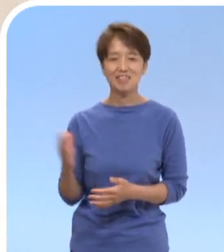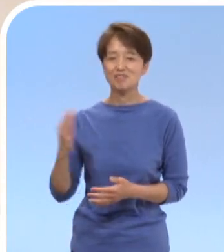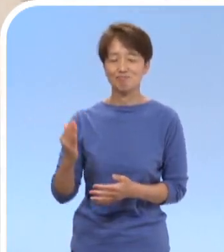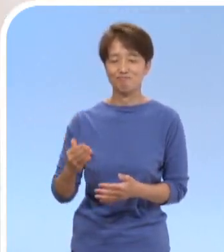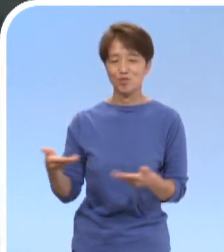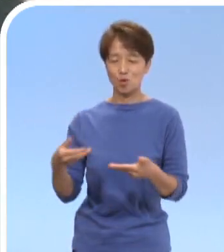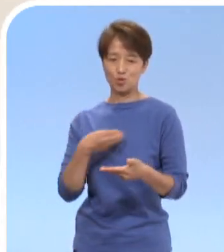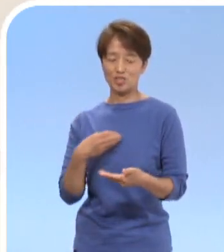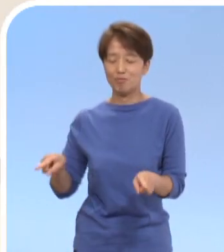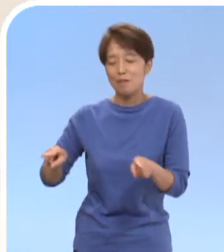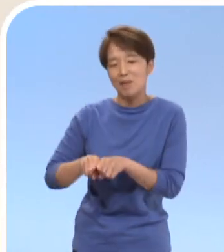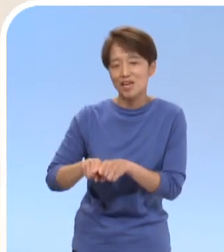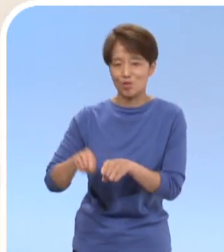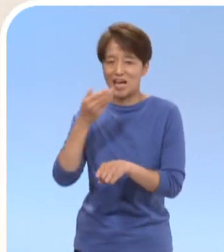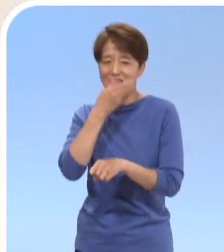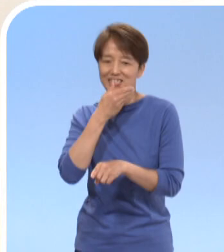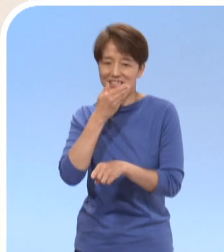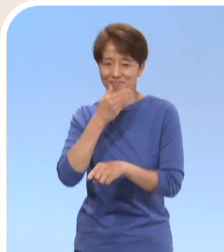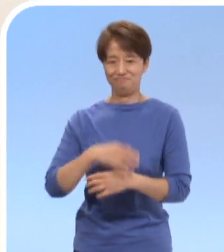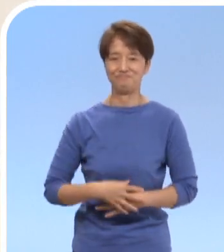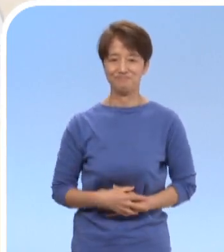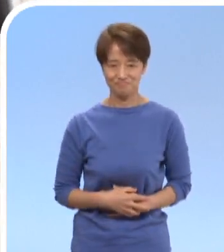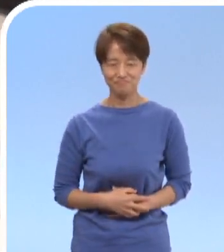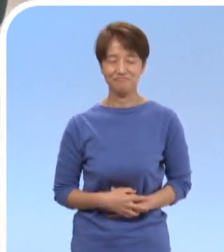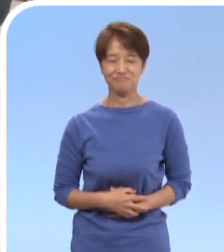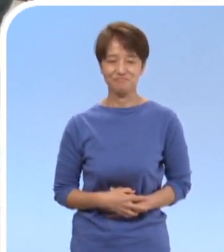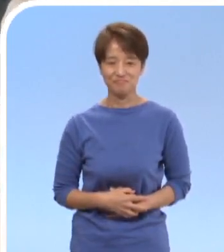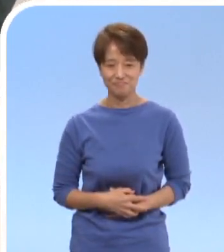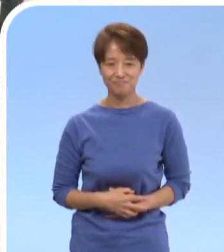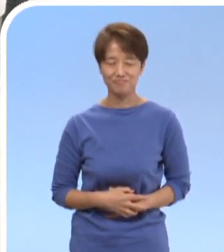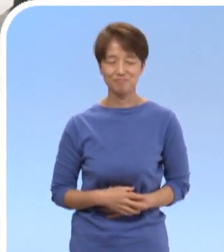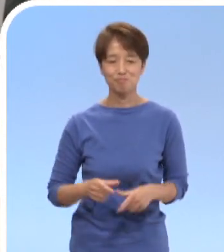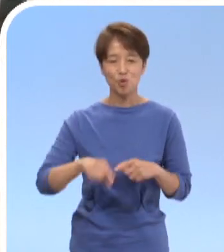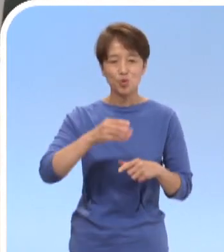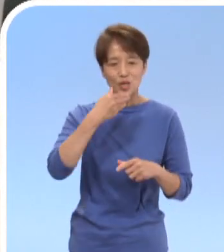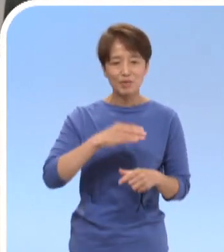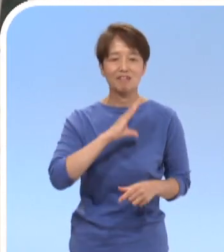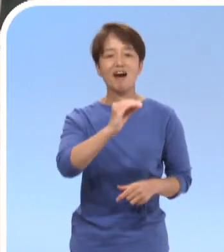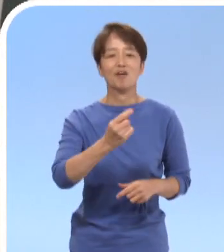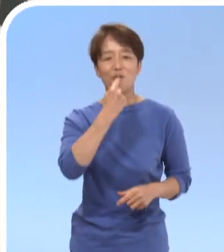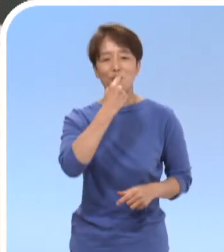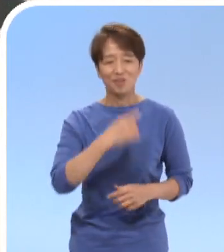っとでもパートナーだから。 うわちょっともうおかわりして帰ろう。